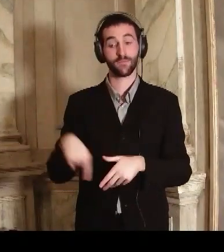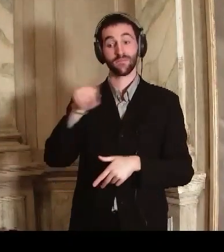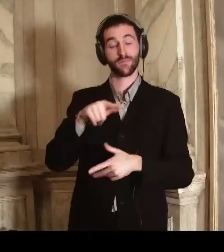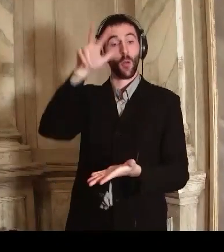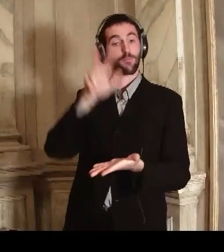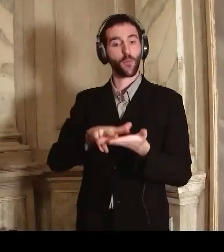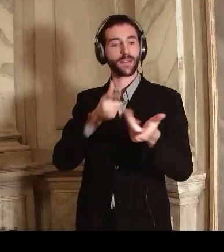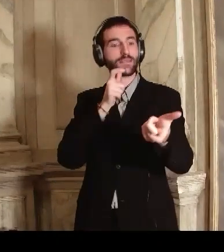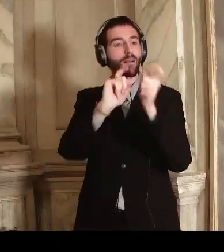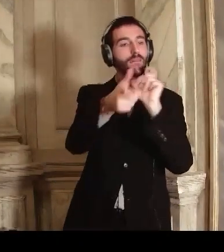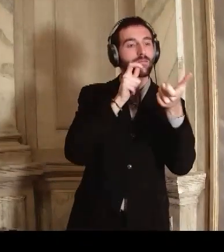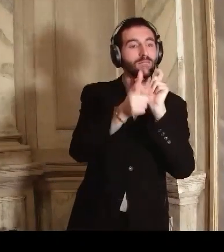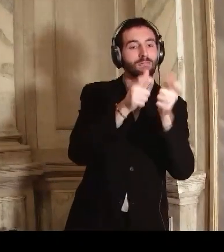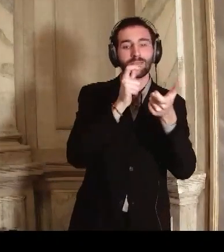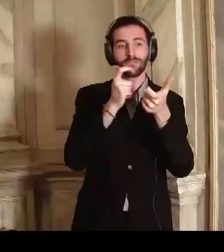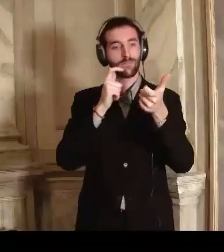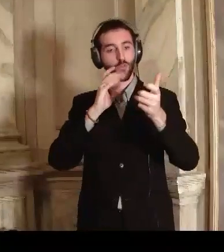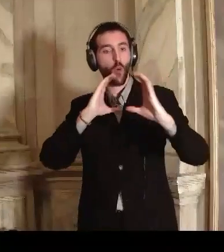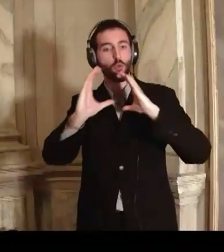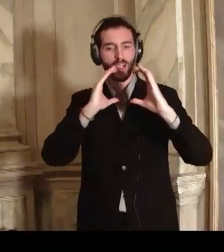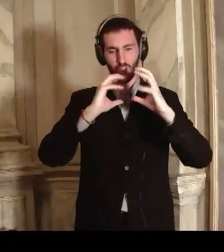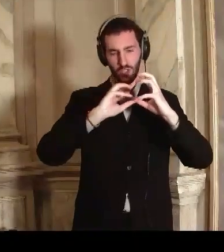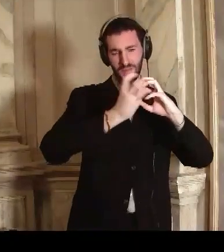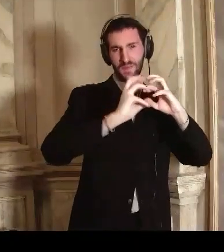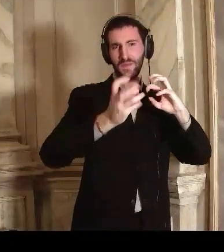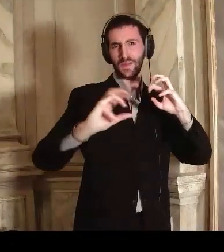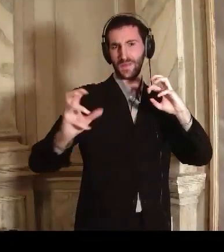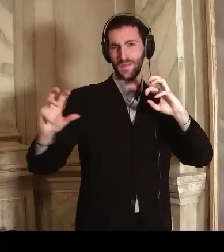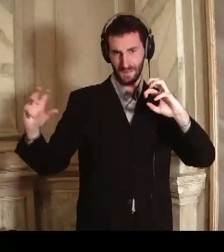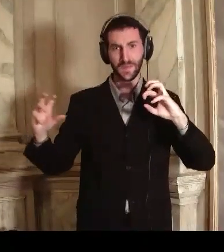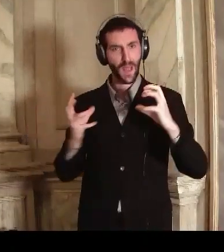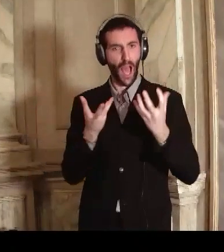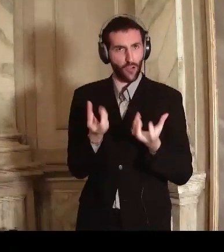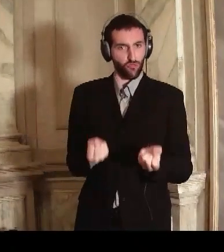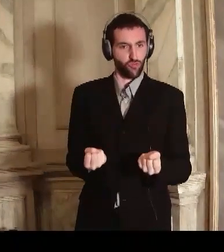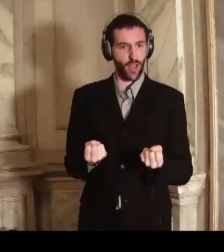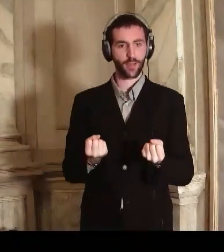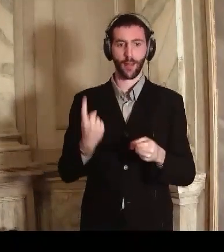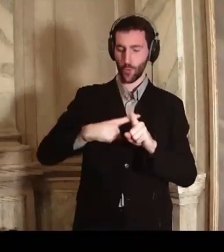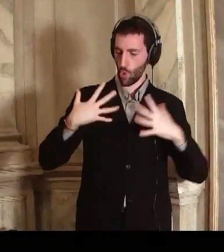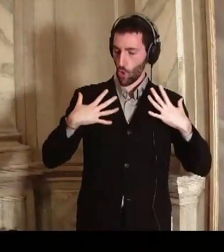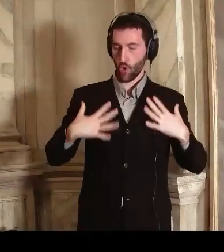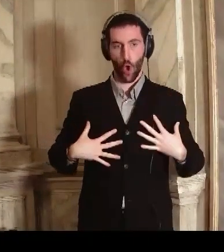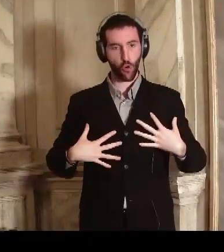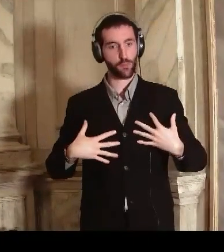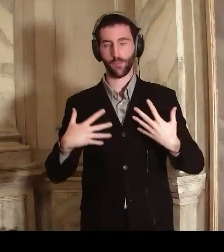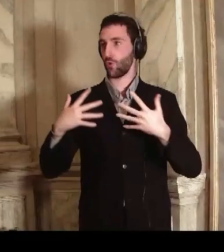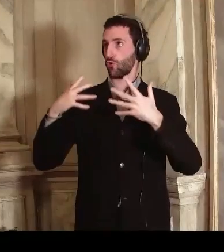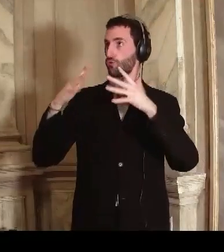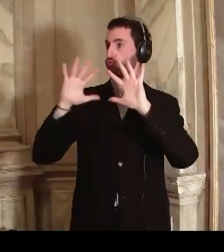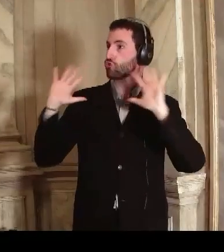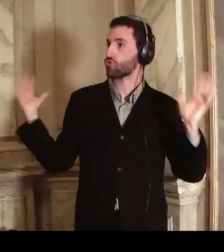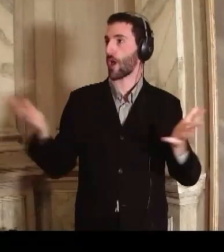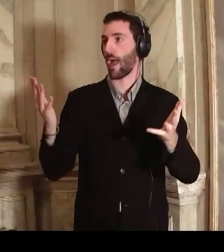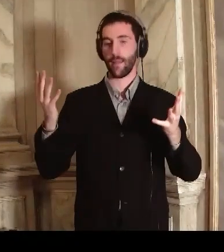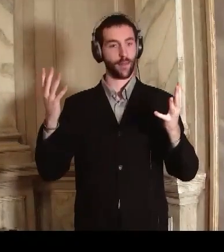molteplicità di codici e alfabeti, sulla prospettiva di un rinnovamento dei linguaggi corporei, scenici e drammaturgici